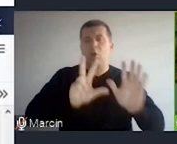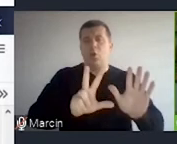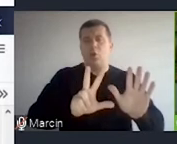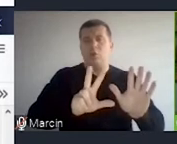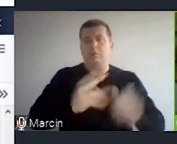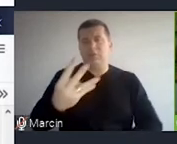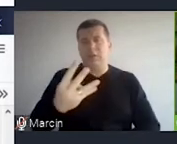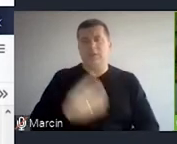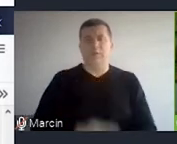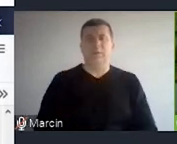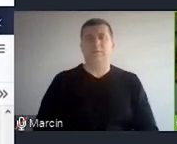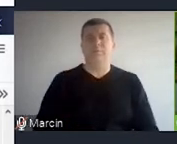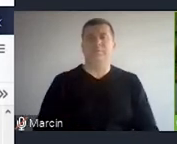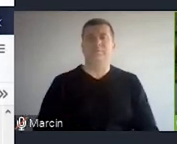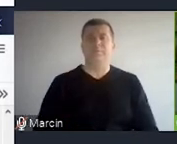8.4.